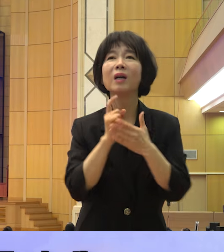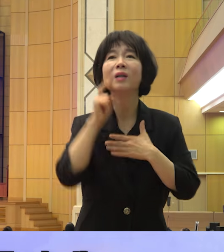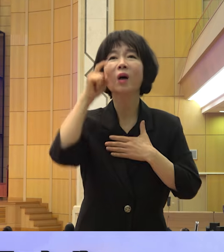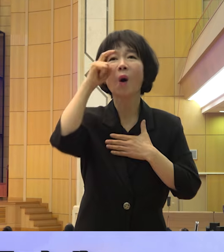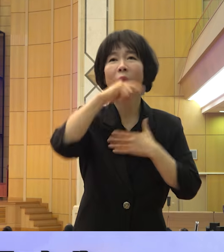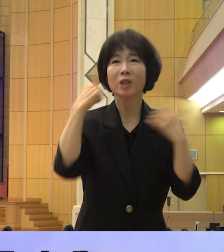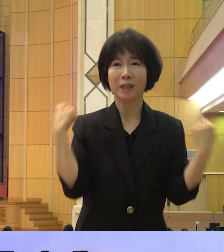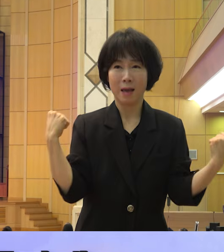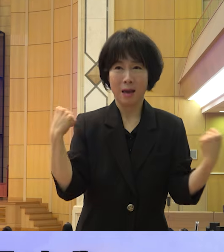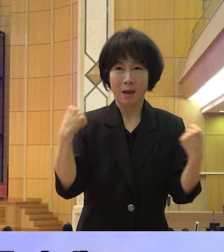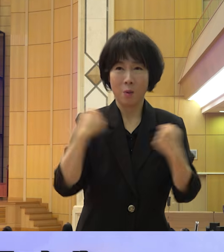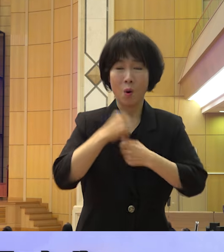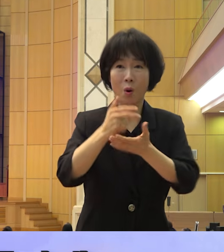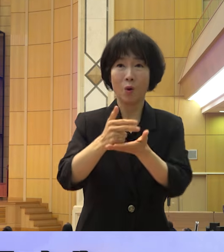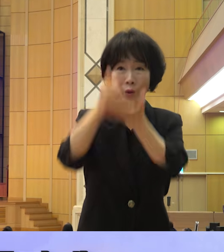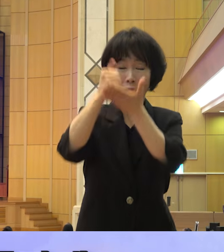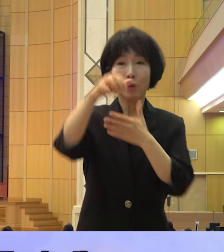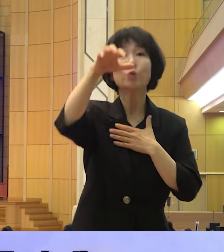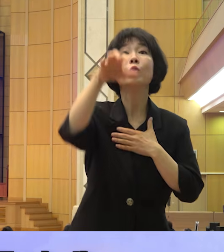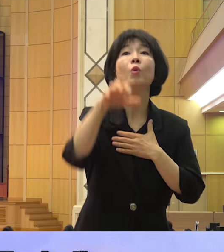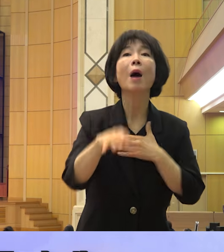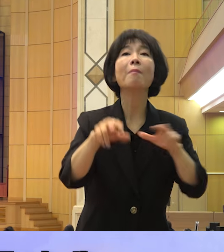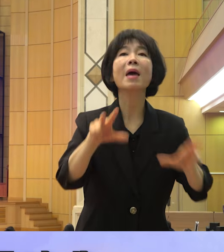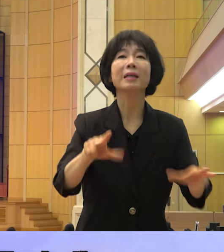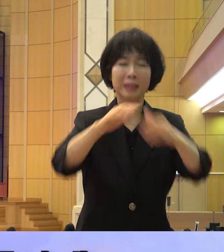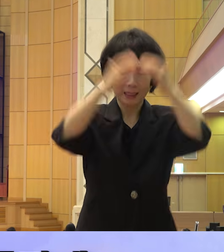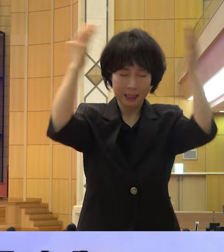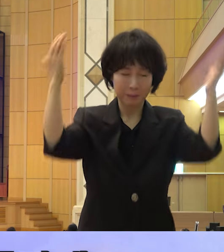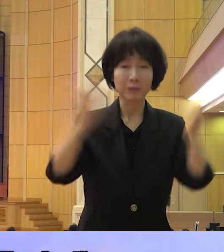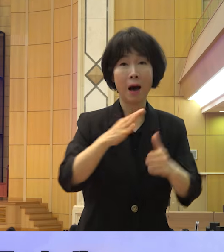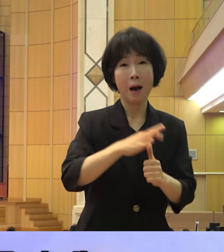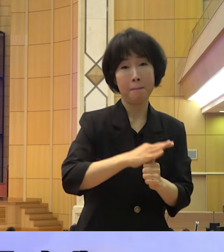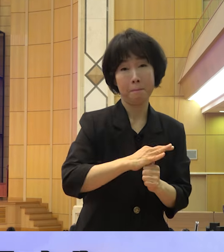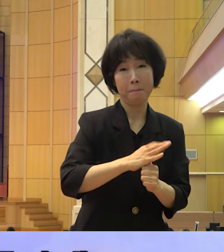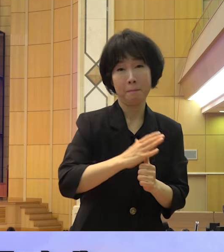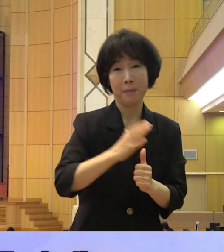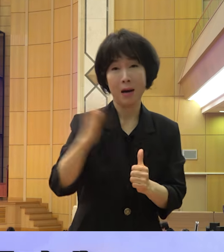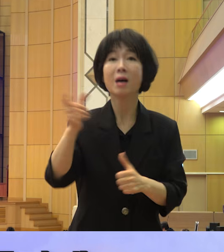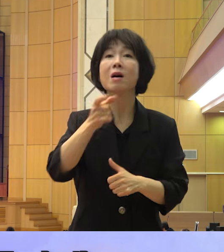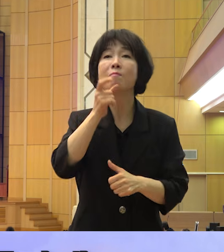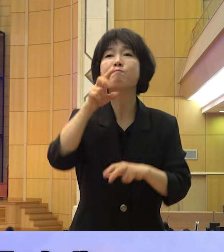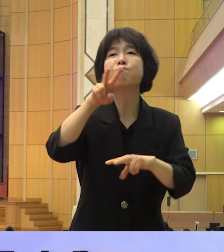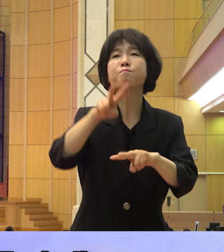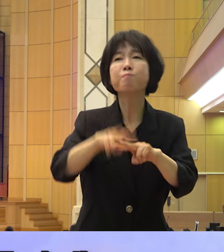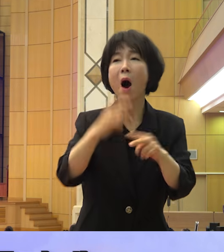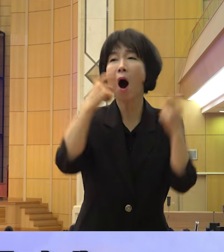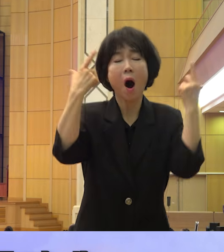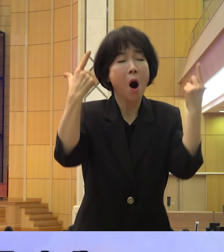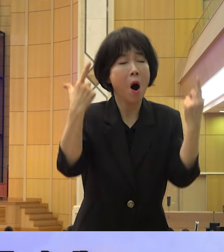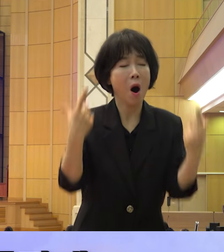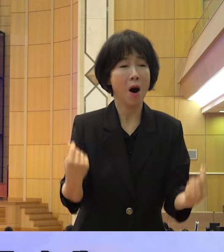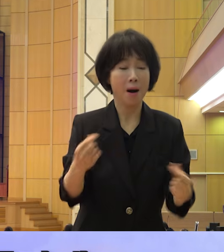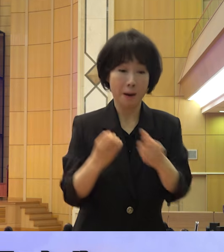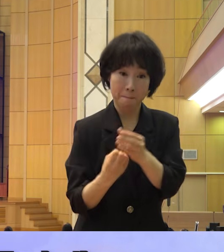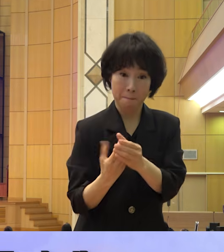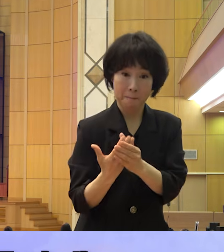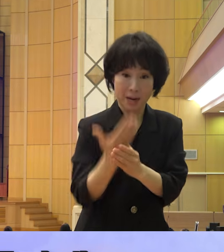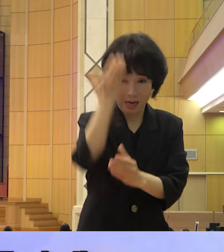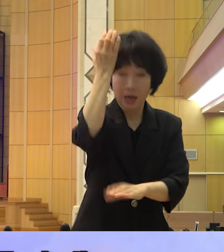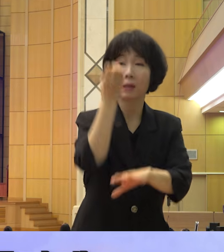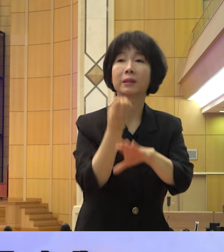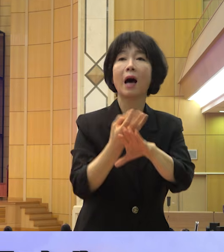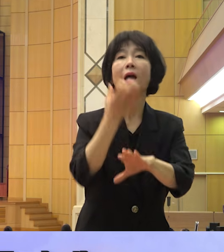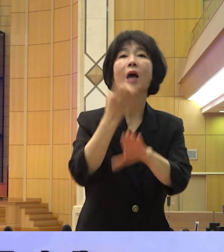죄에 더러워진 예복을 주 앞에 지금 다 벗었어.